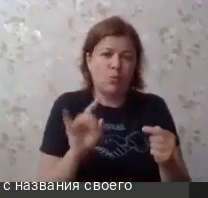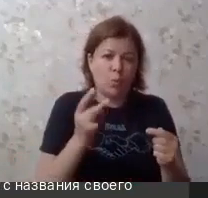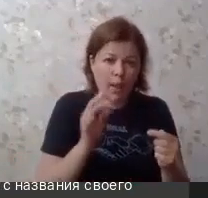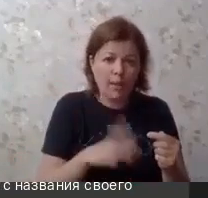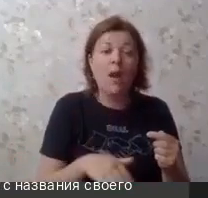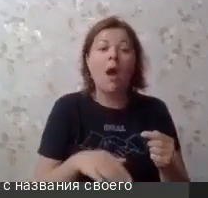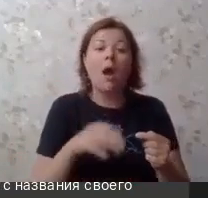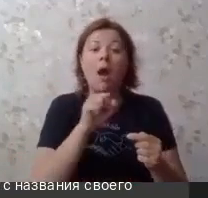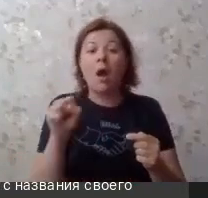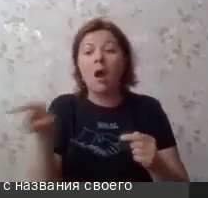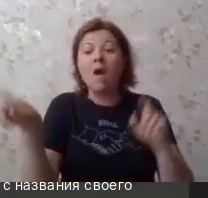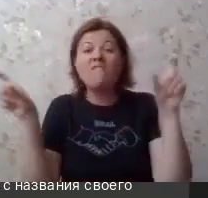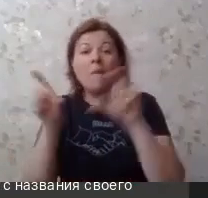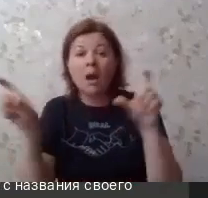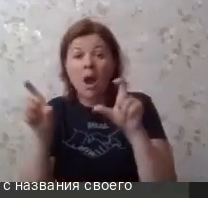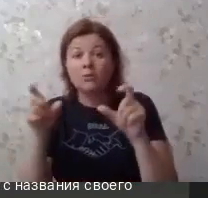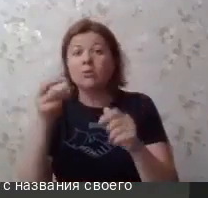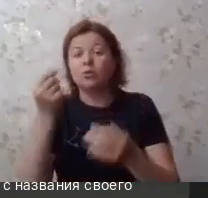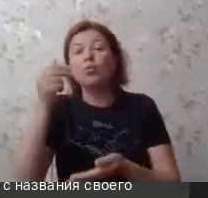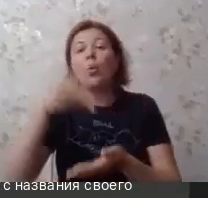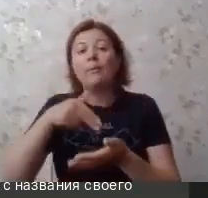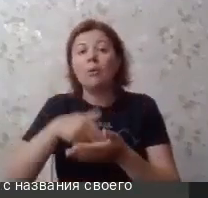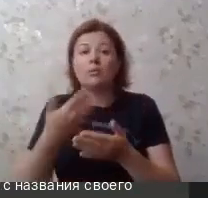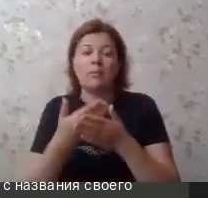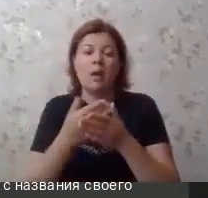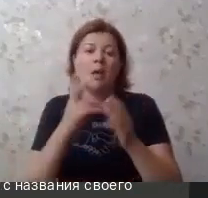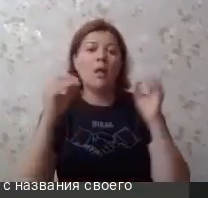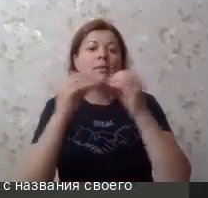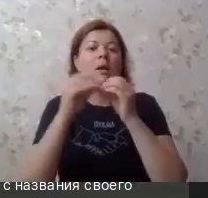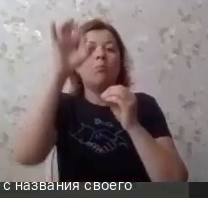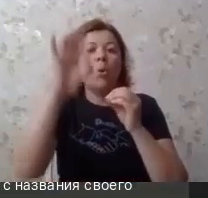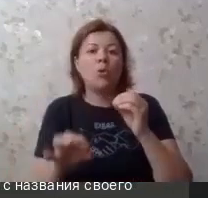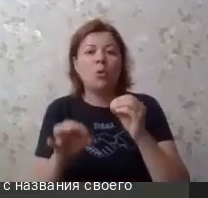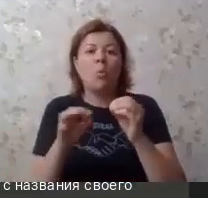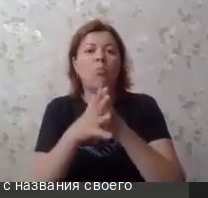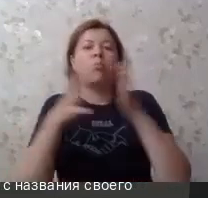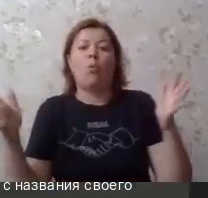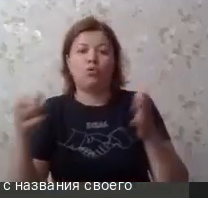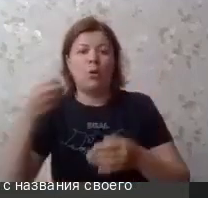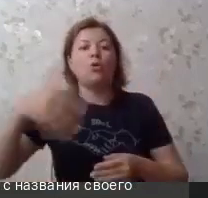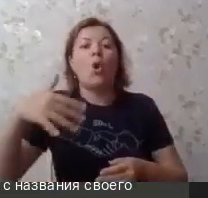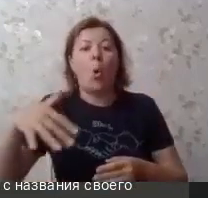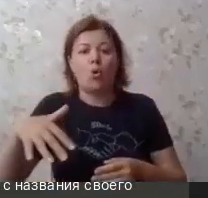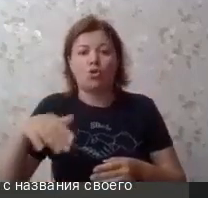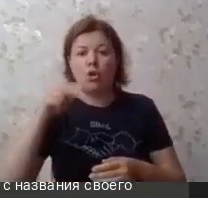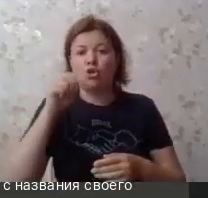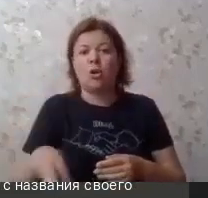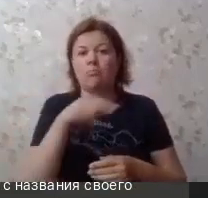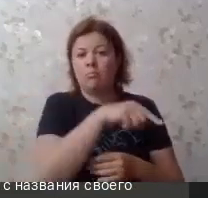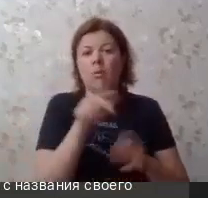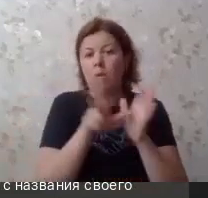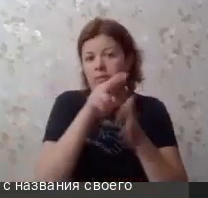а у магазина стоит, ну, допустим, на 10% дороже. Возникает вопрос,